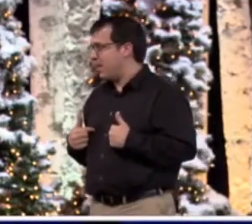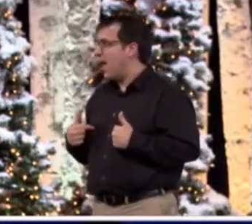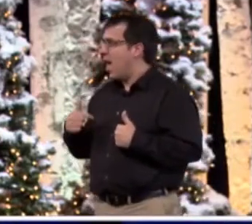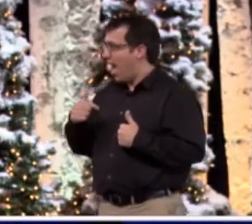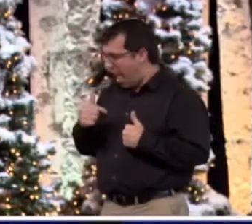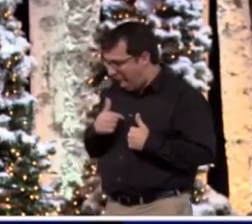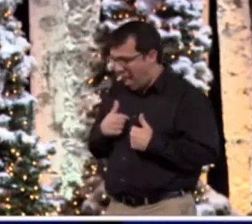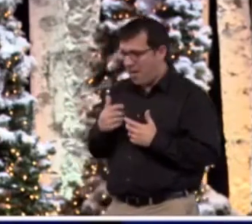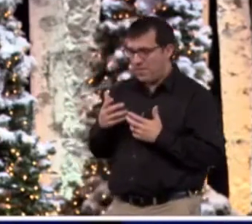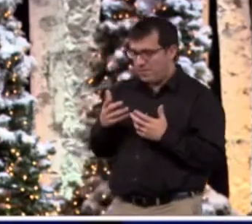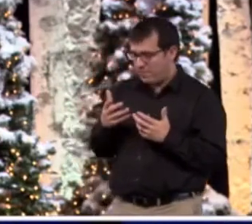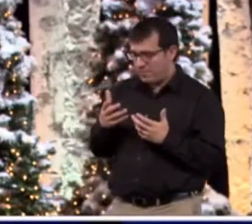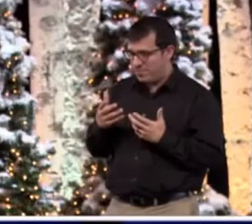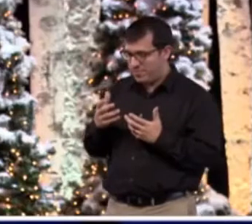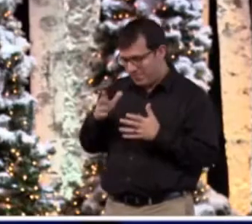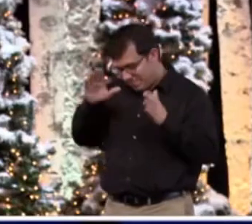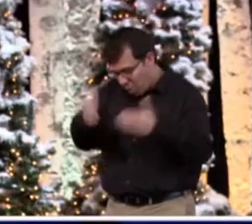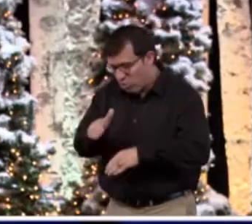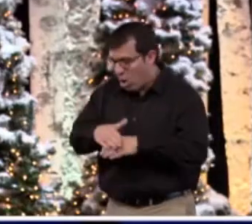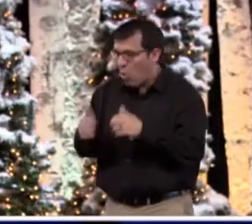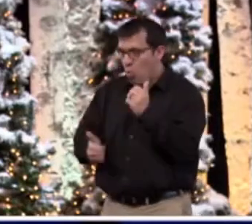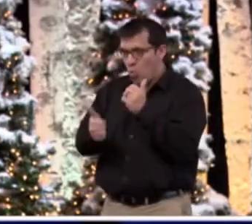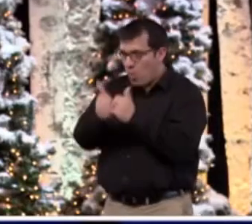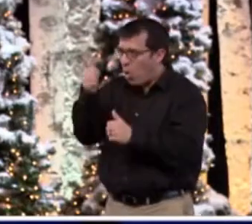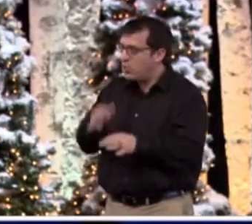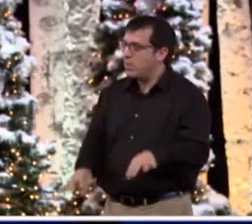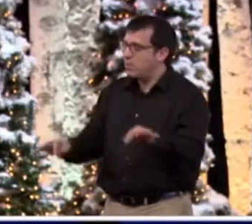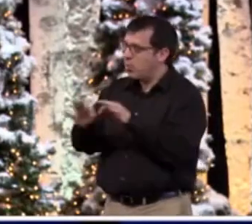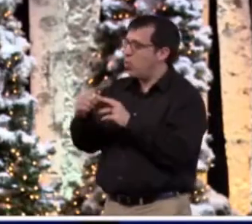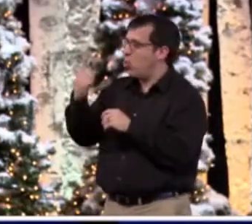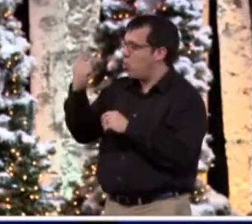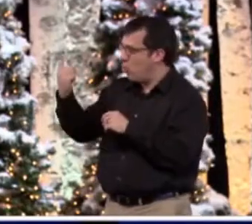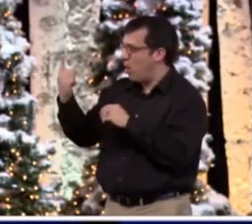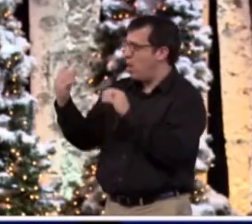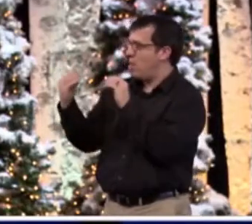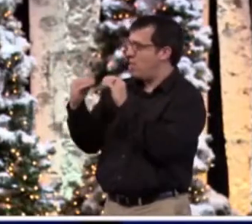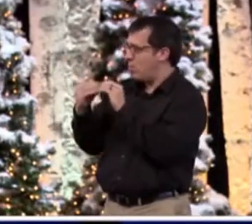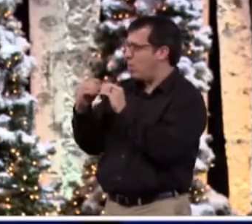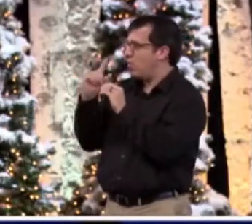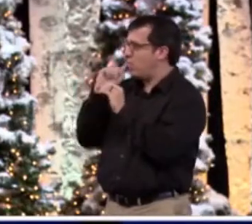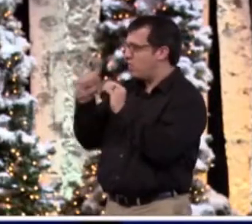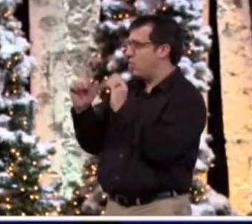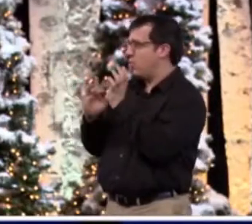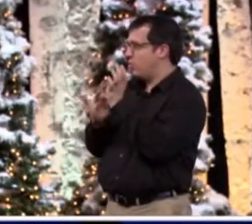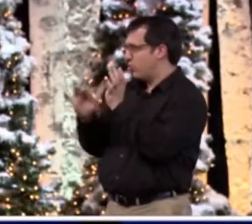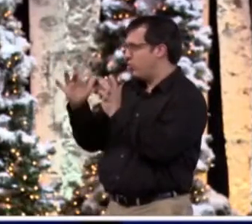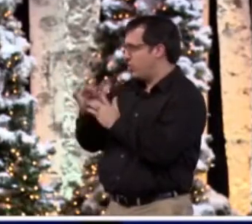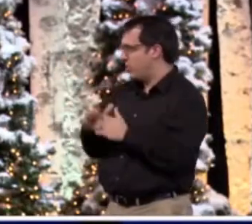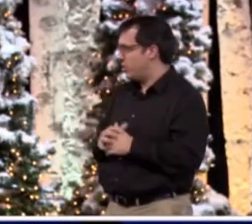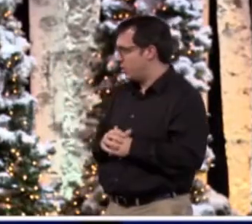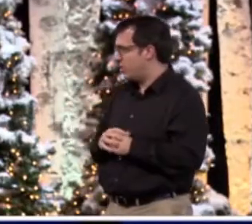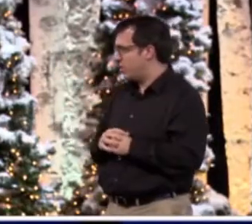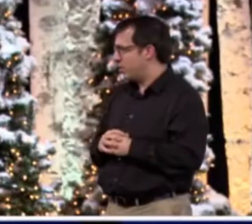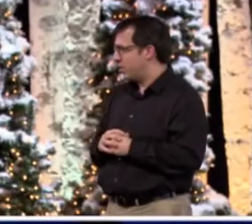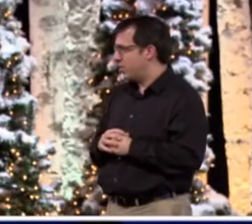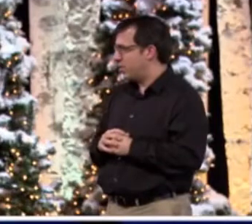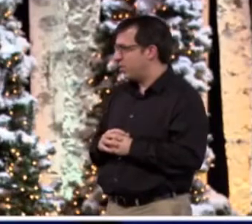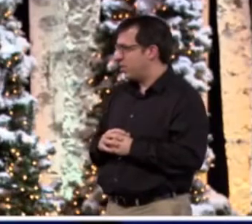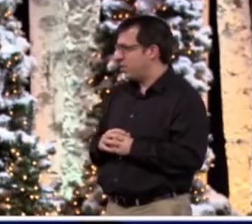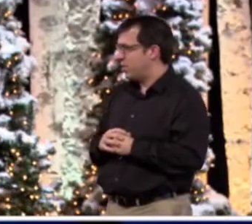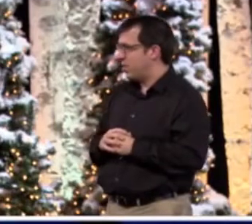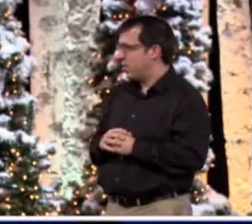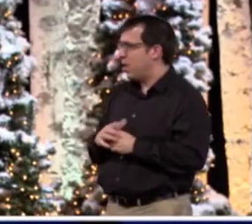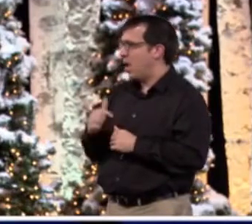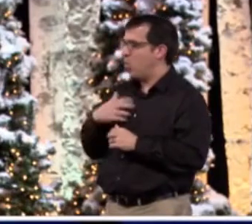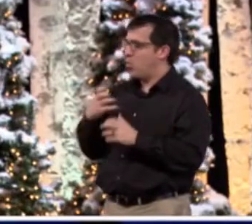मैले सबैभन्दा बहुमूल्य कुरा यसमा लगानी गरेको छु, येशूका लागि एकजना। म तपाईँहरूको लागि प्रार्थना गरेर